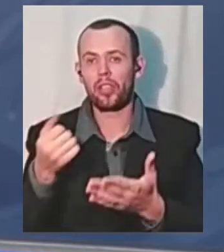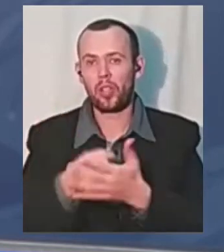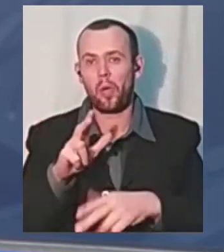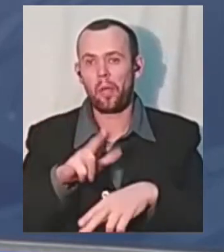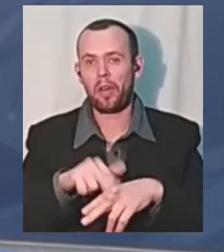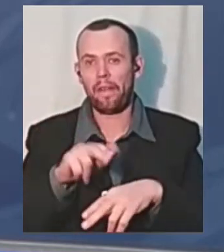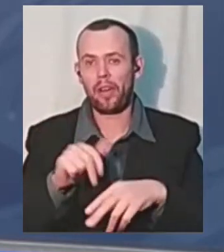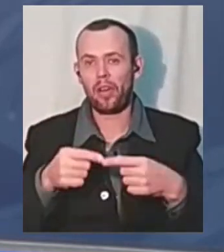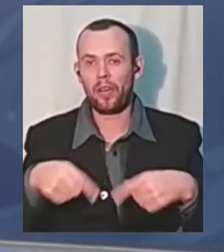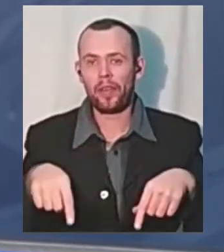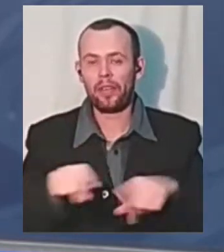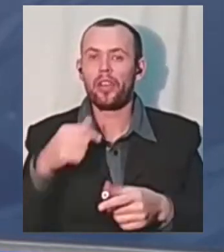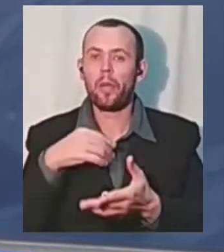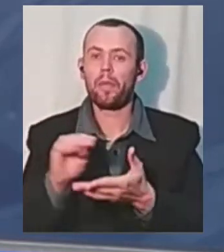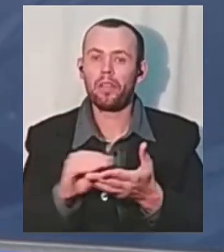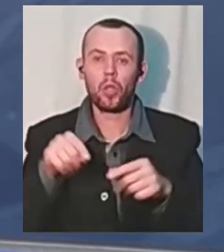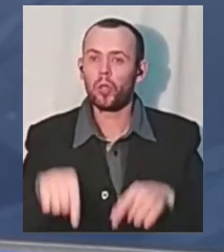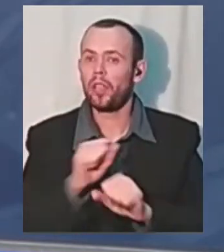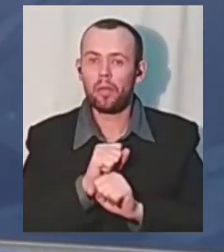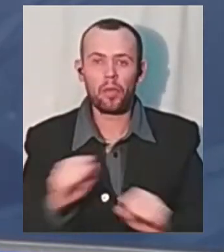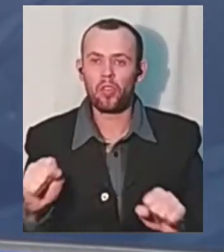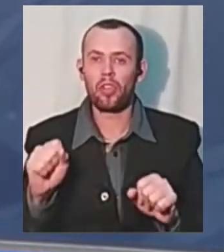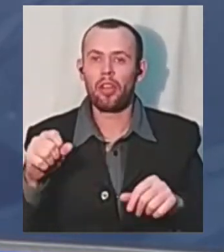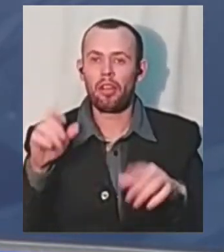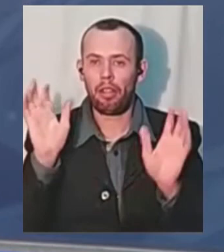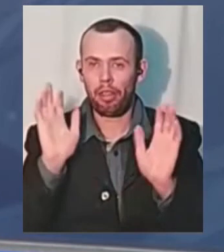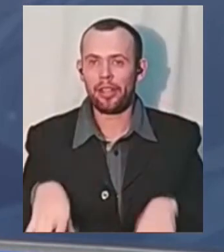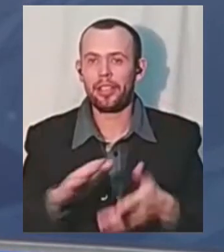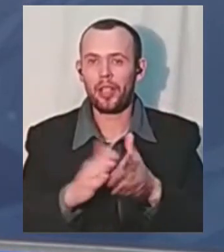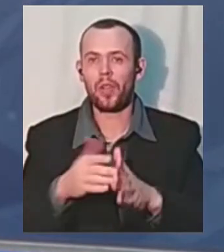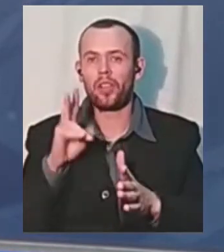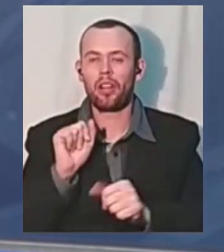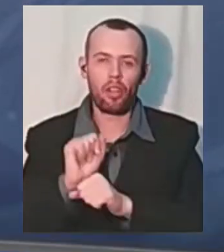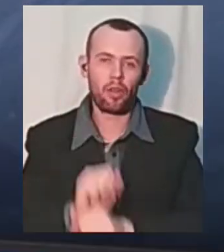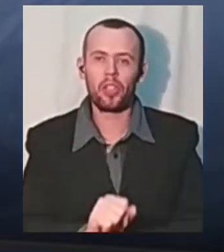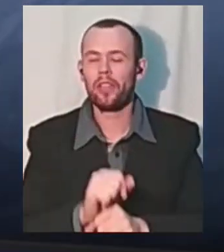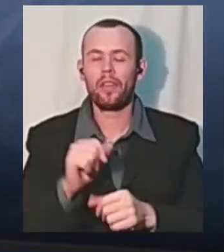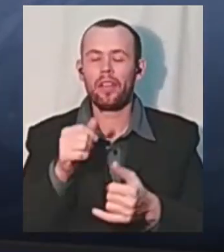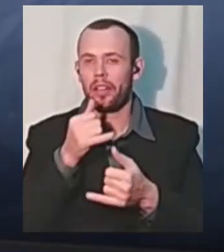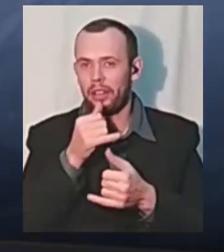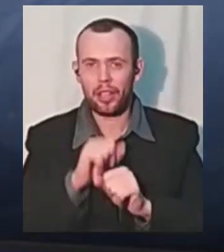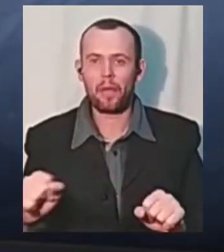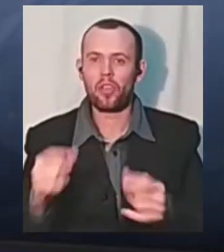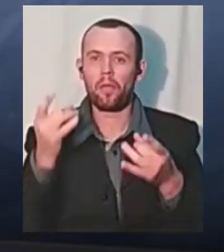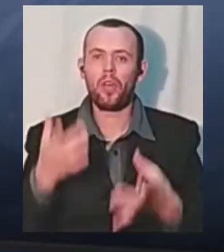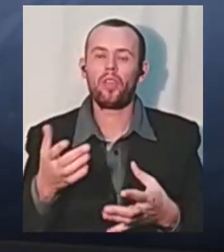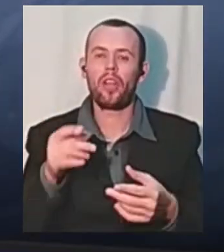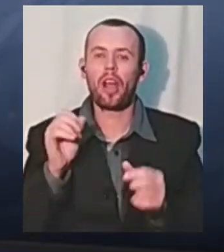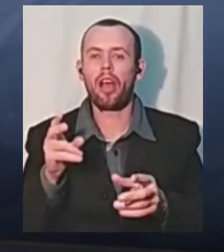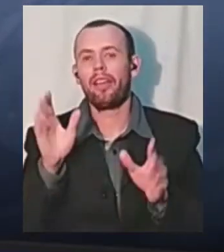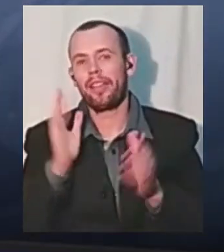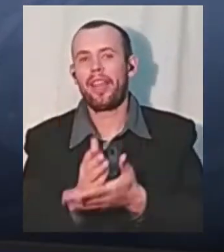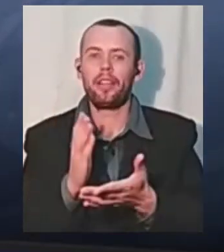Я повторюся, тут не можна спускати ситуацію на гальмах, не можна просто кидати все так є, бо в нас тоді